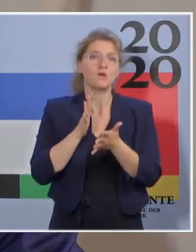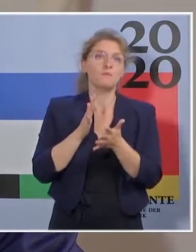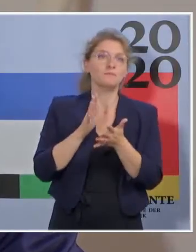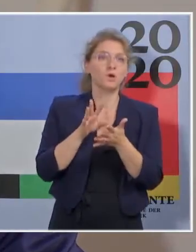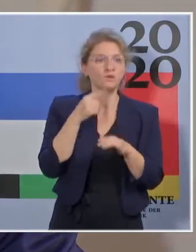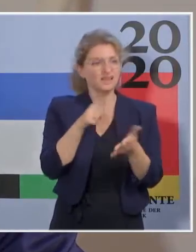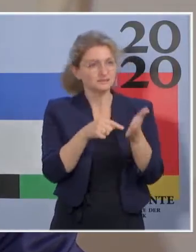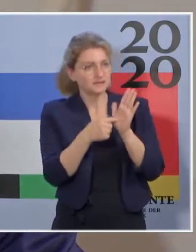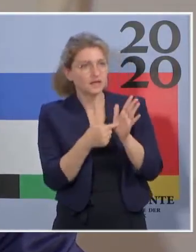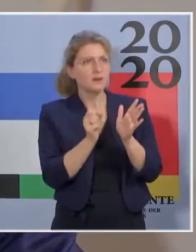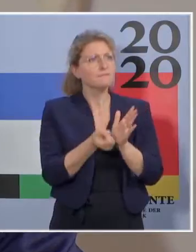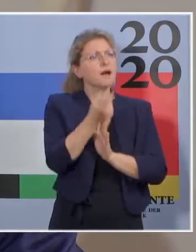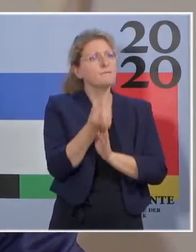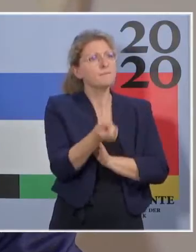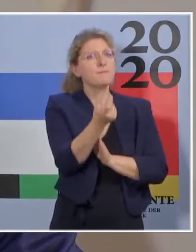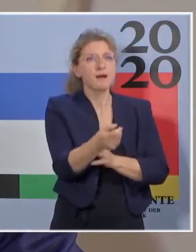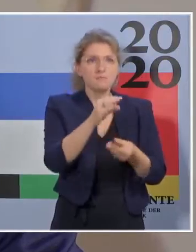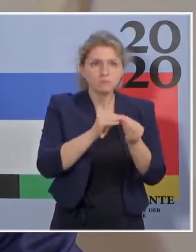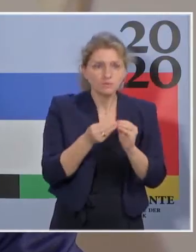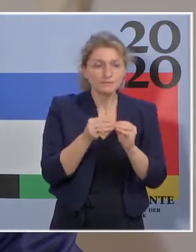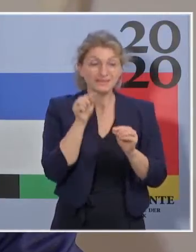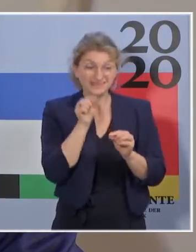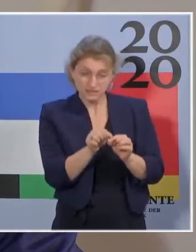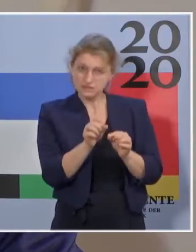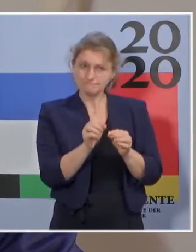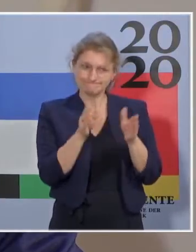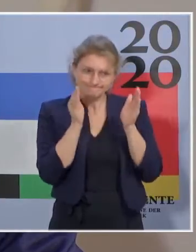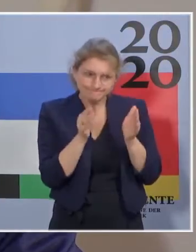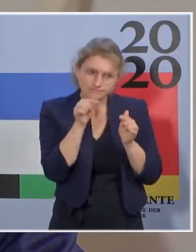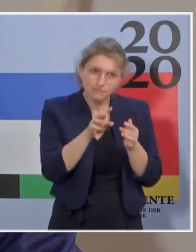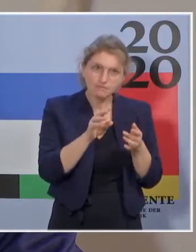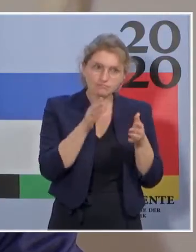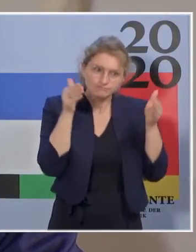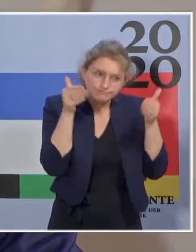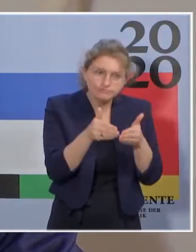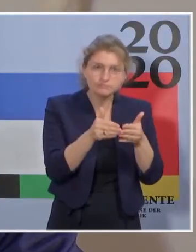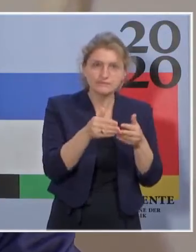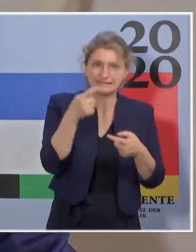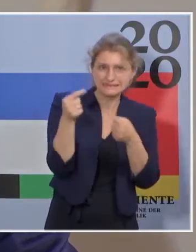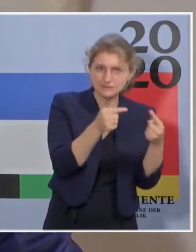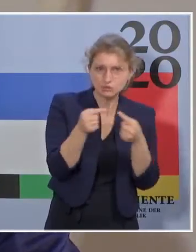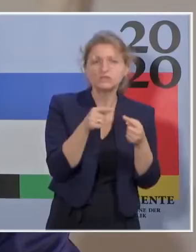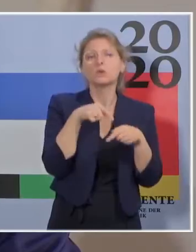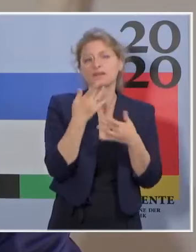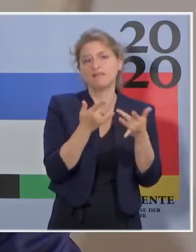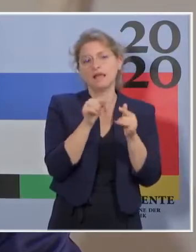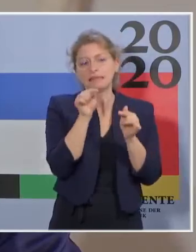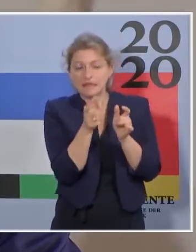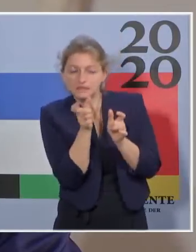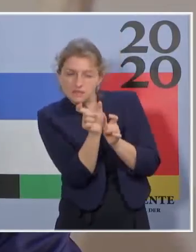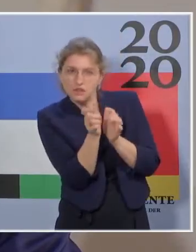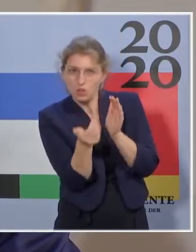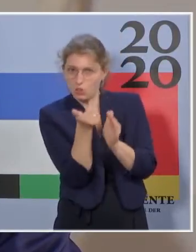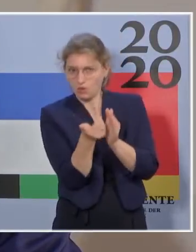Probleme hervorheben, diese Probleme auch punktuell zu diskutieren im Sinne einer allfälligen Novellierung. Die